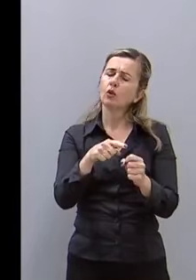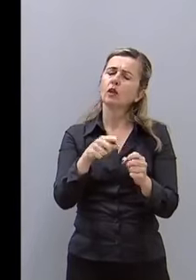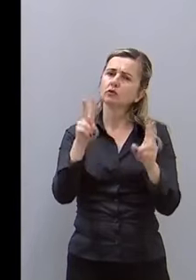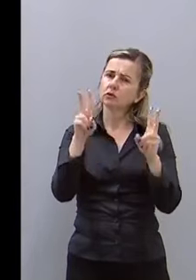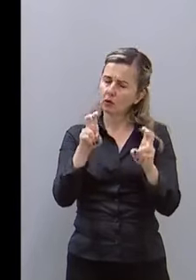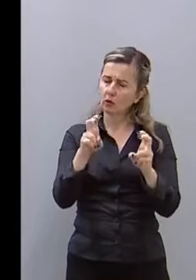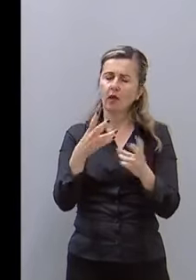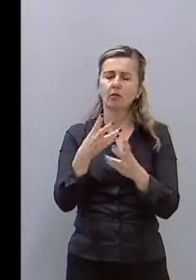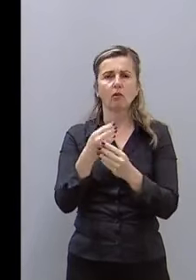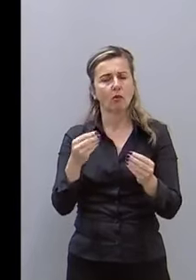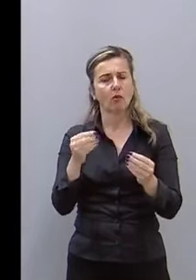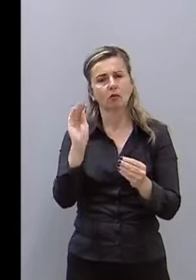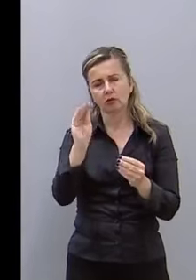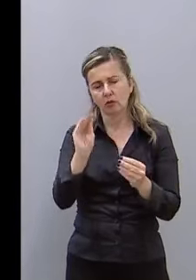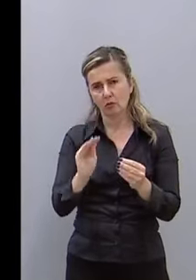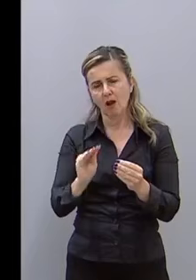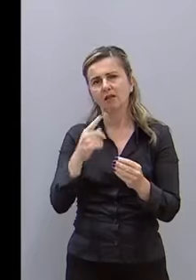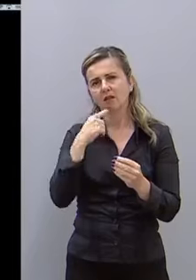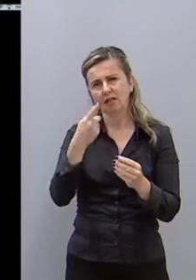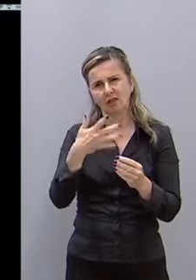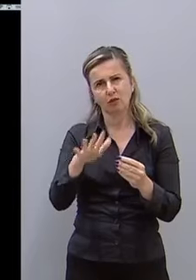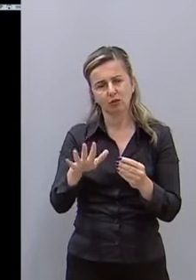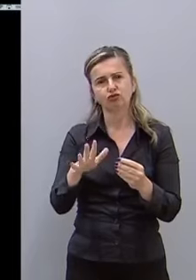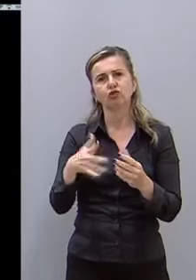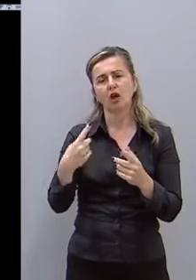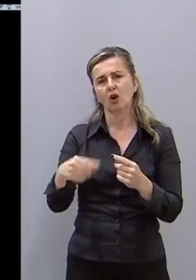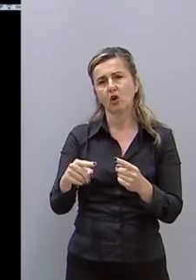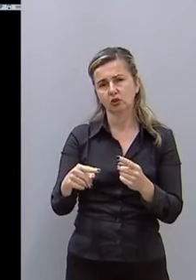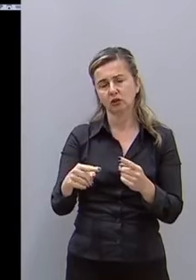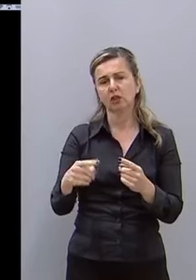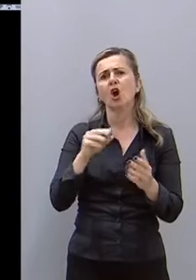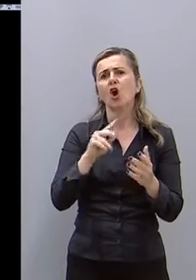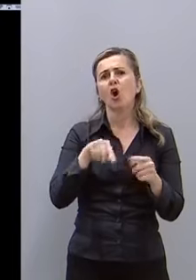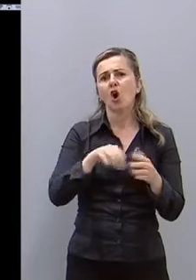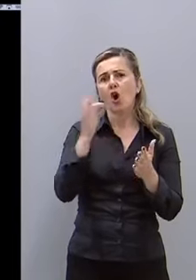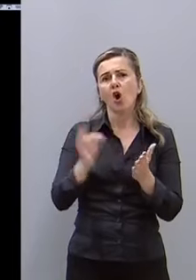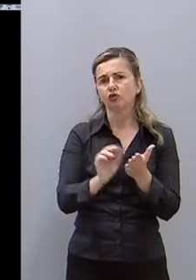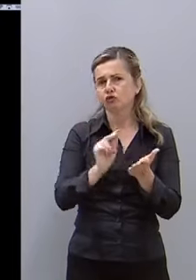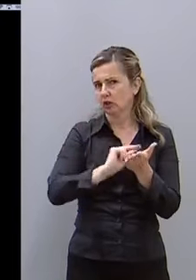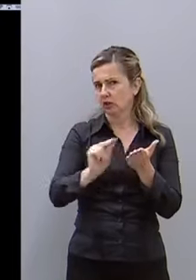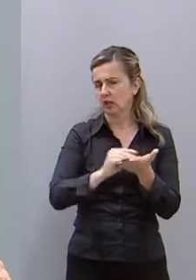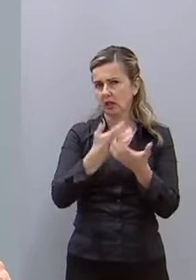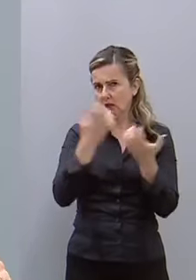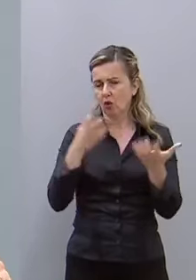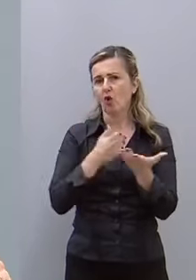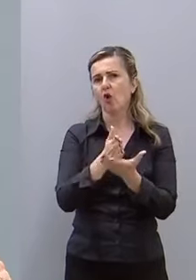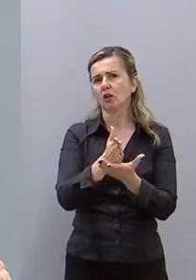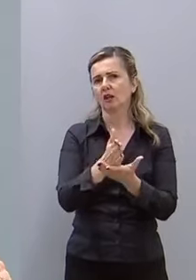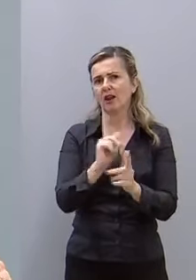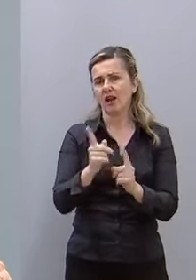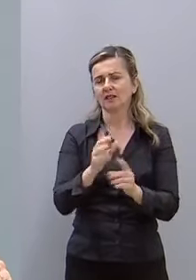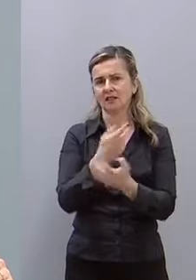posto avevamo già detto che era così oggi lo scriviamo in in nell'ordinanza